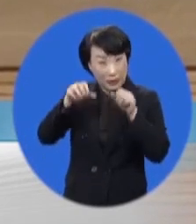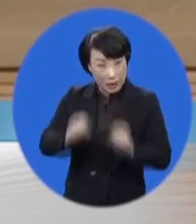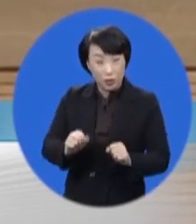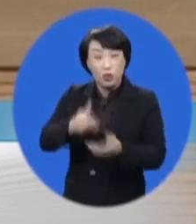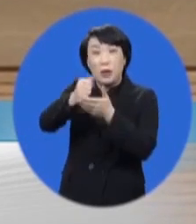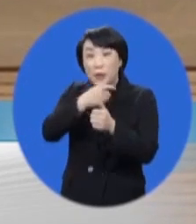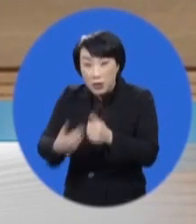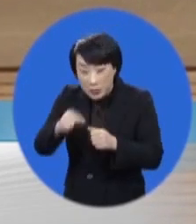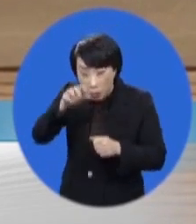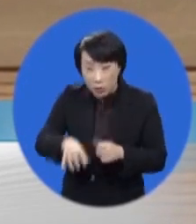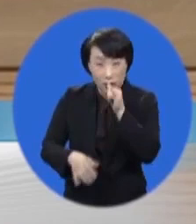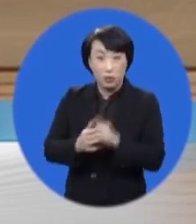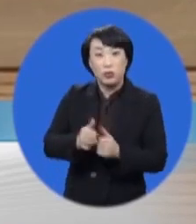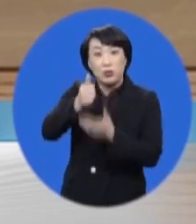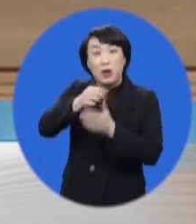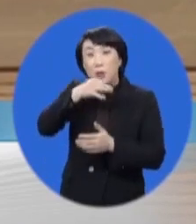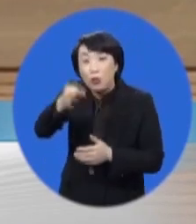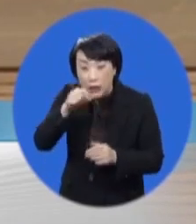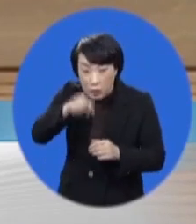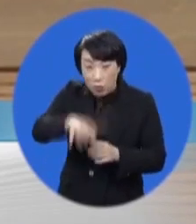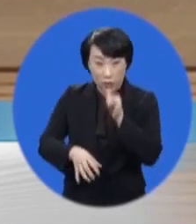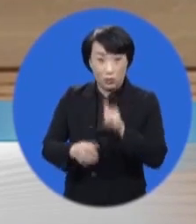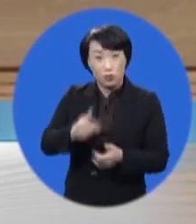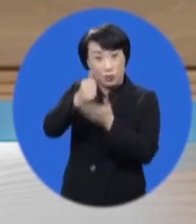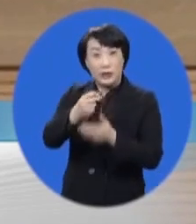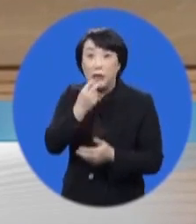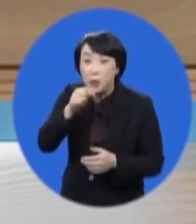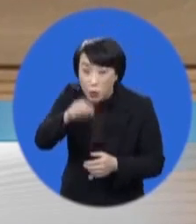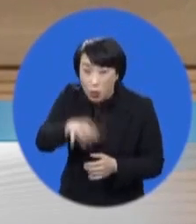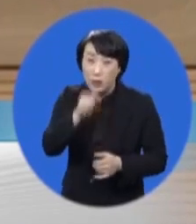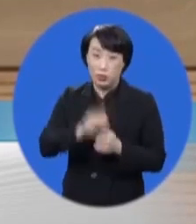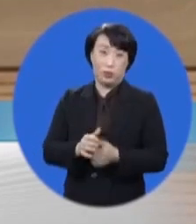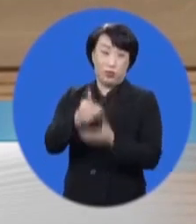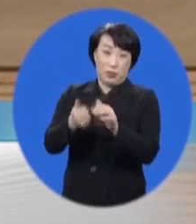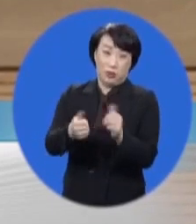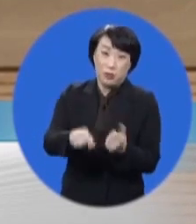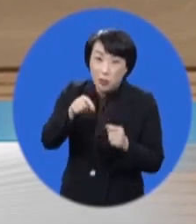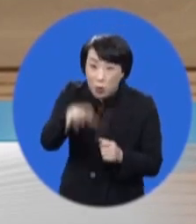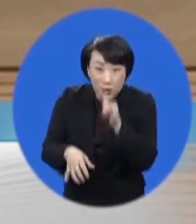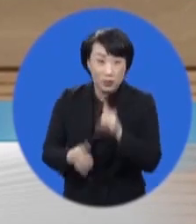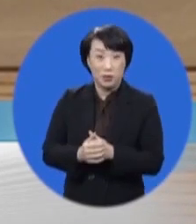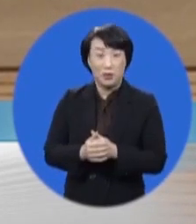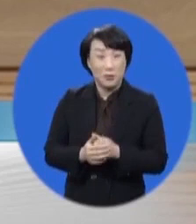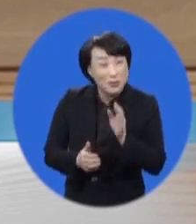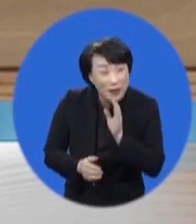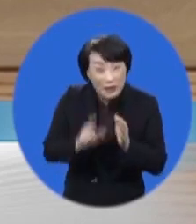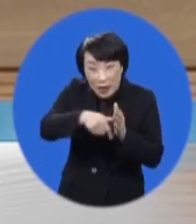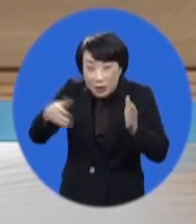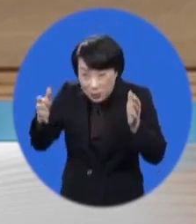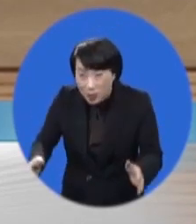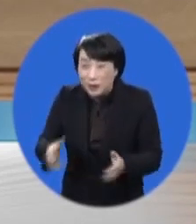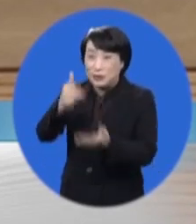그의 목소리가 계시니, 그의 생명이 계시니, 그의 죽으심이 계시니, 세월 속에도